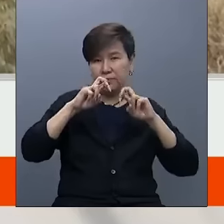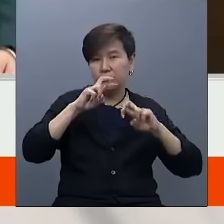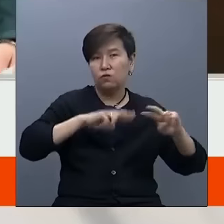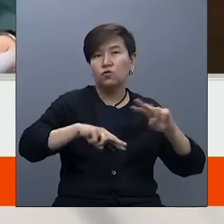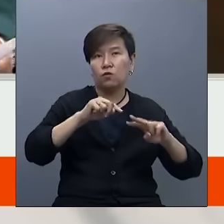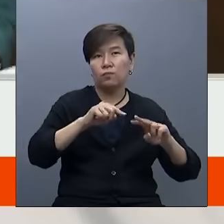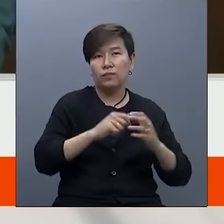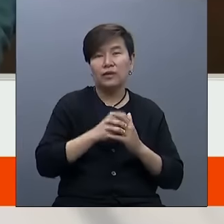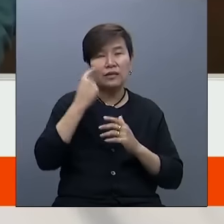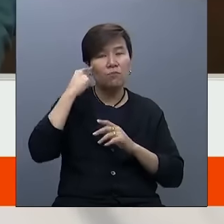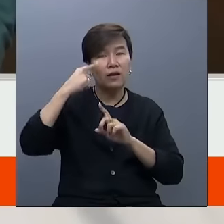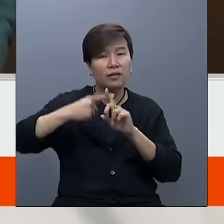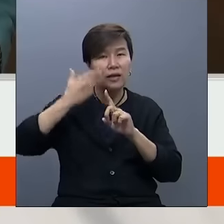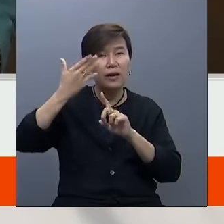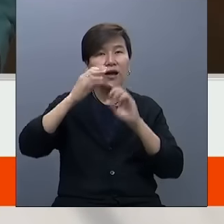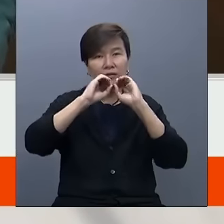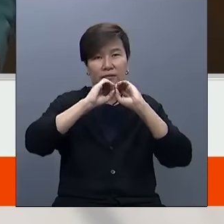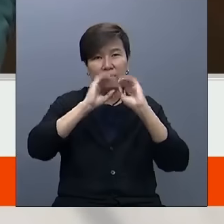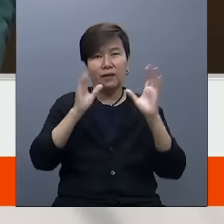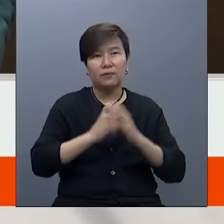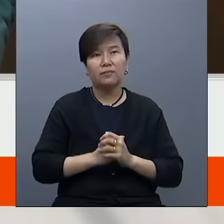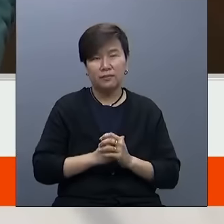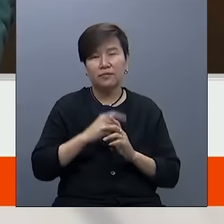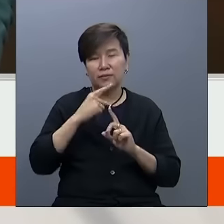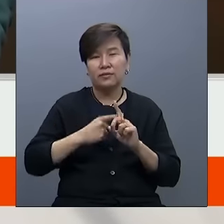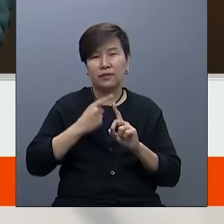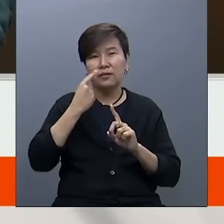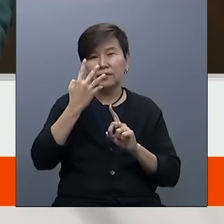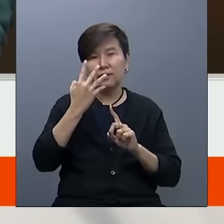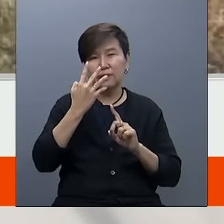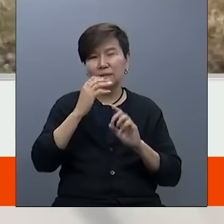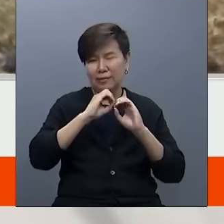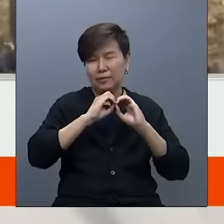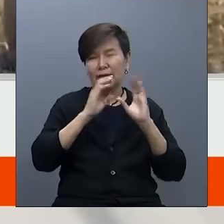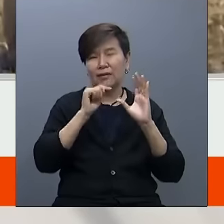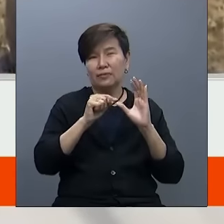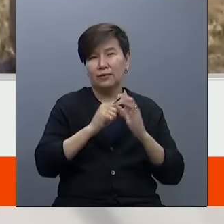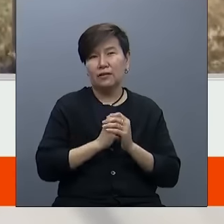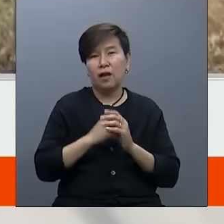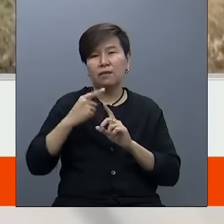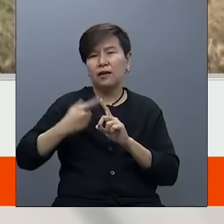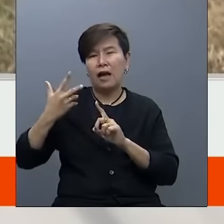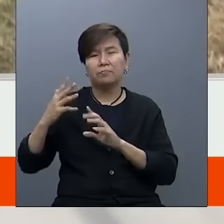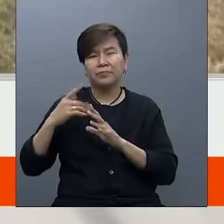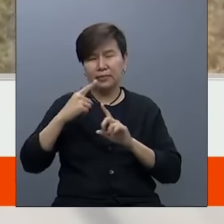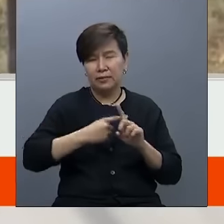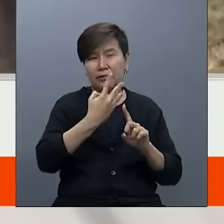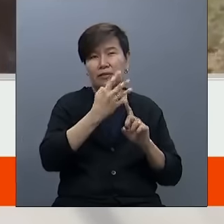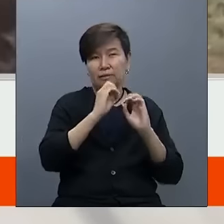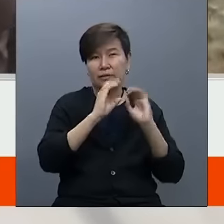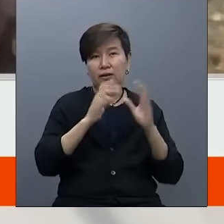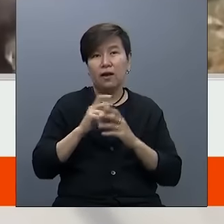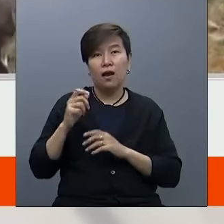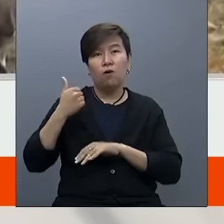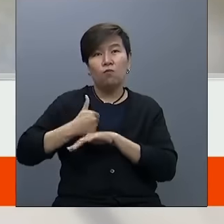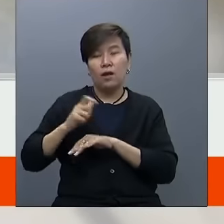ชัดเจนเดือนหน้านะคะท่านรองคะ ไม่เกินเดือนหน้าครับผมเมษายนมีความชัดเจนสรุปเพราะว่าท่านอัยการสูงสุดท่านก็กำชับผมมา